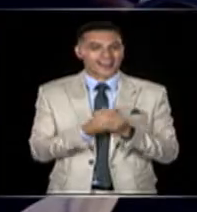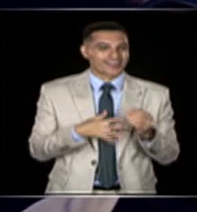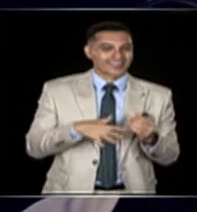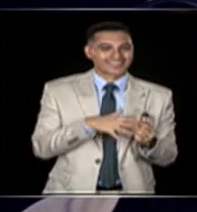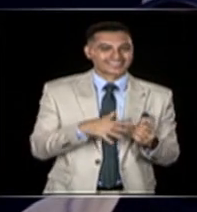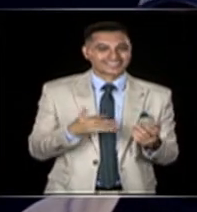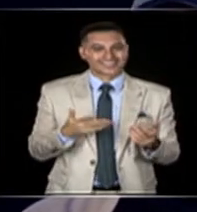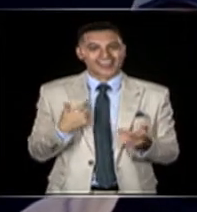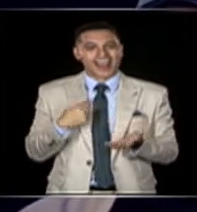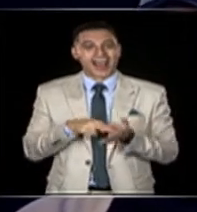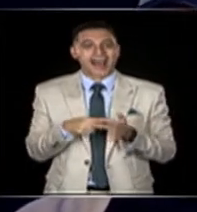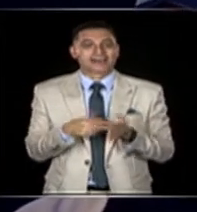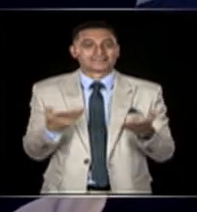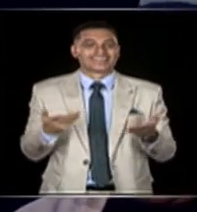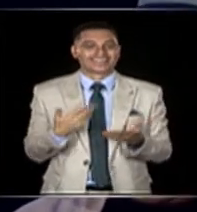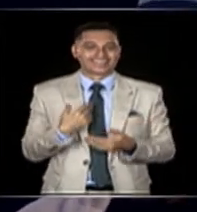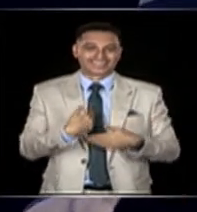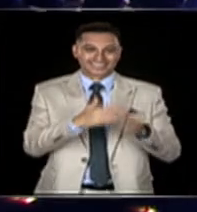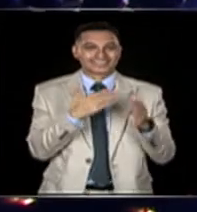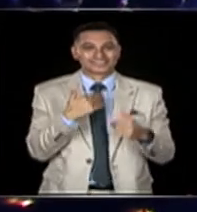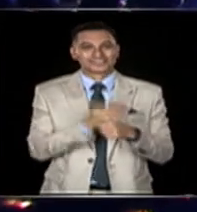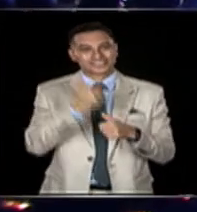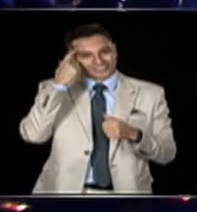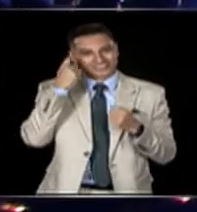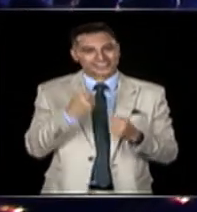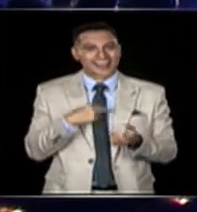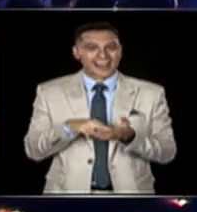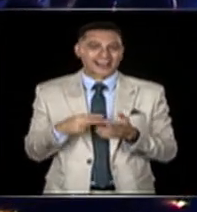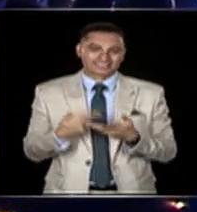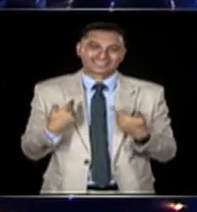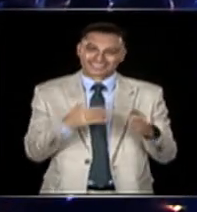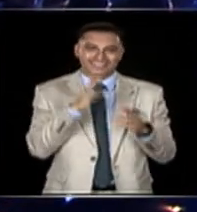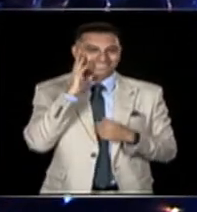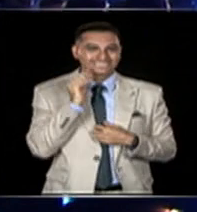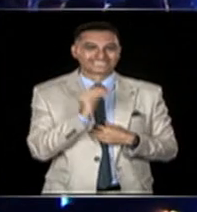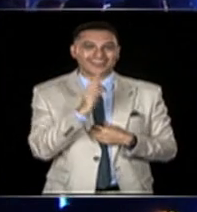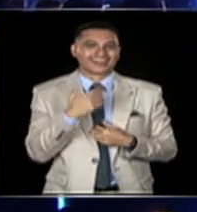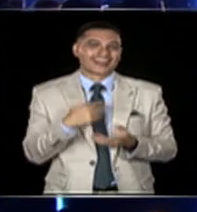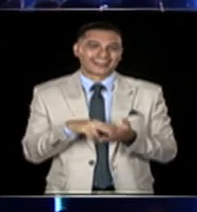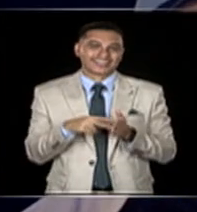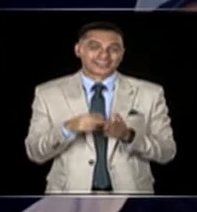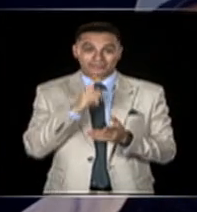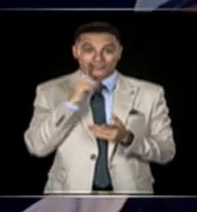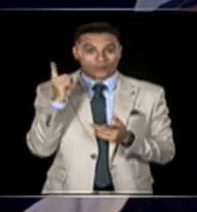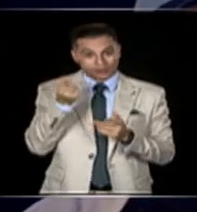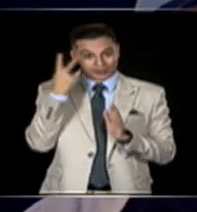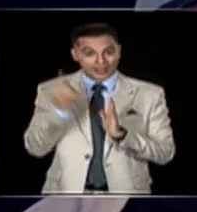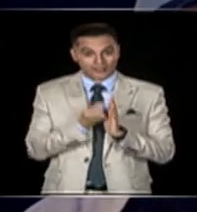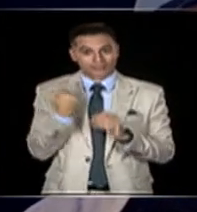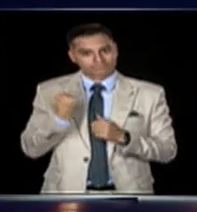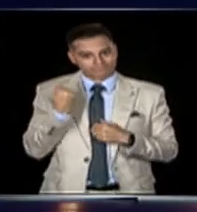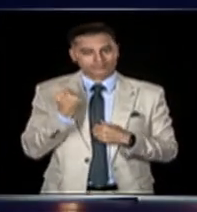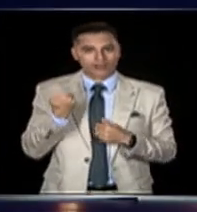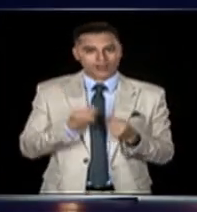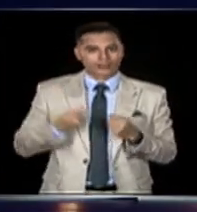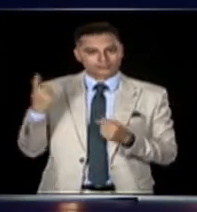هاني ده هعديها لك. انا بتابع اكتر برنامج احسن لك تعديها لها. بس هو في الادب اكتر بصراحه. ما